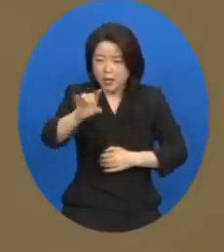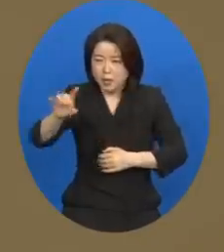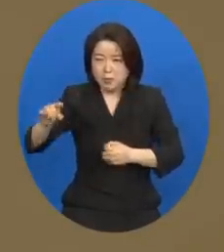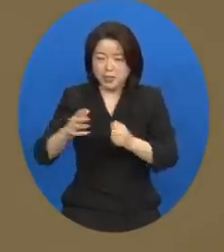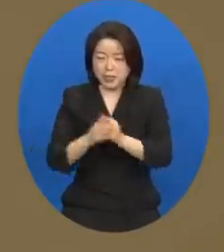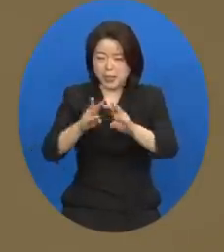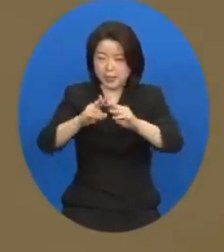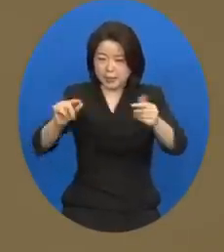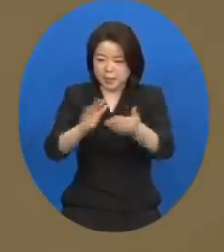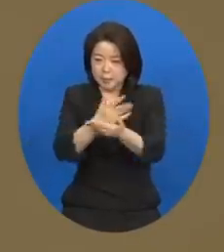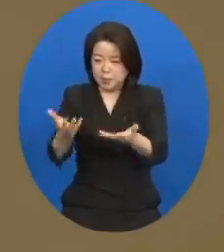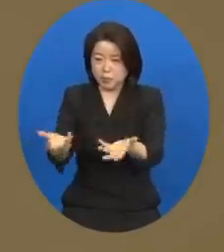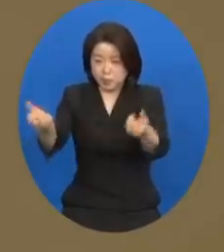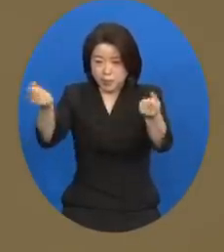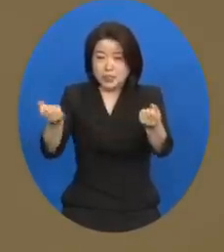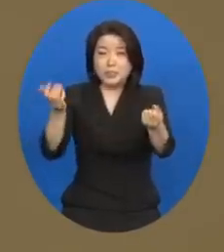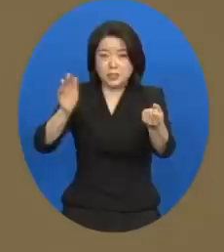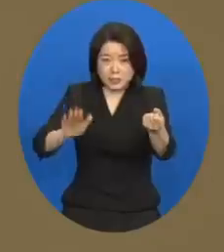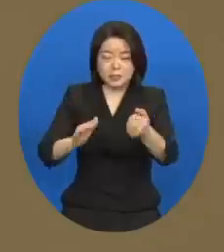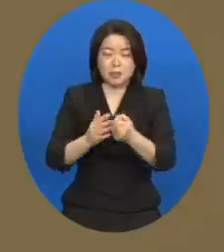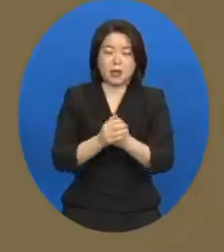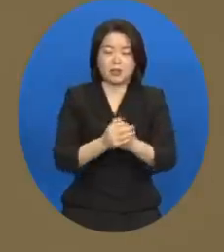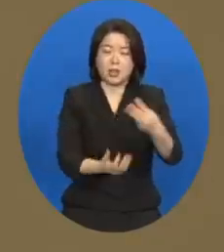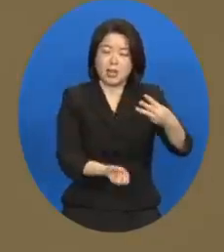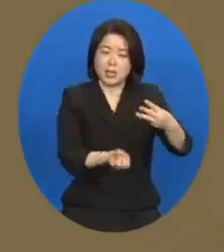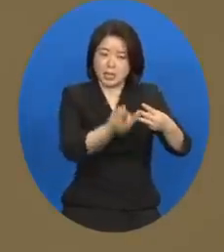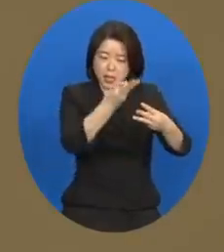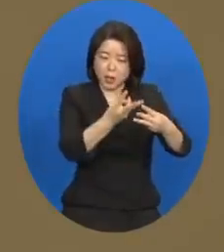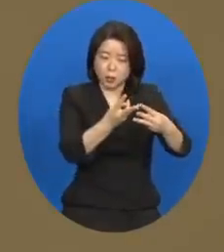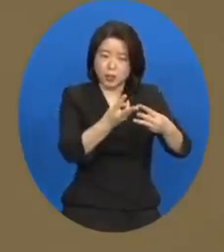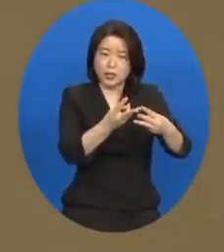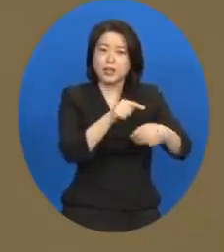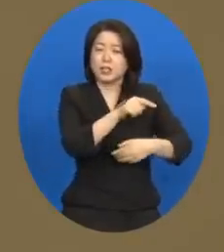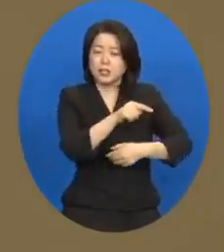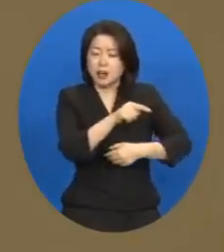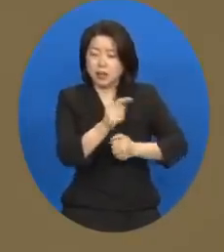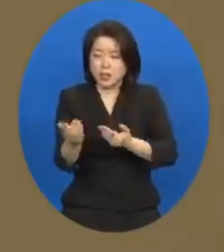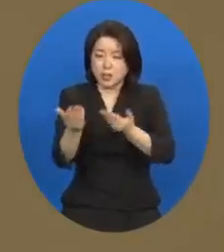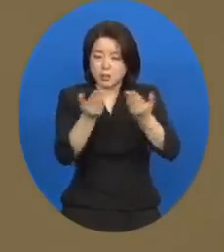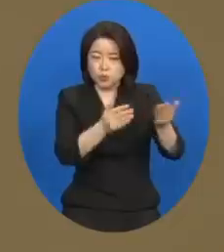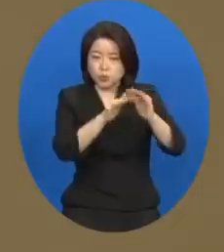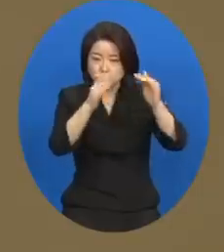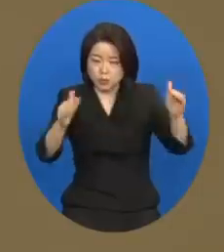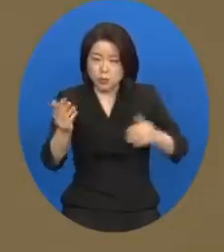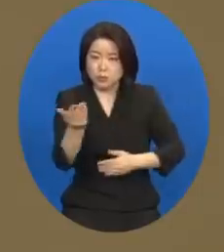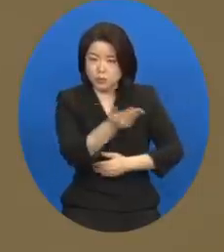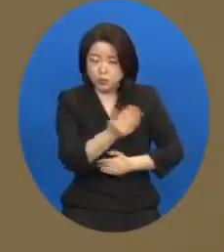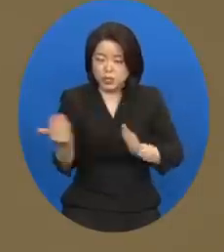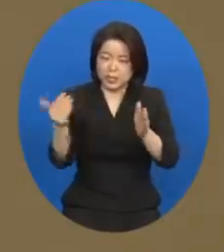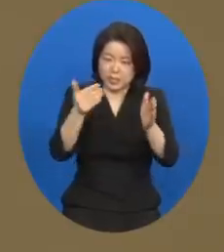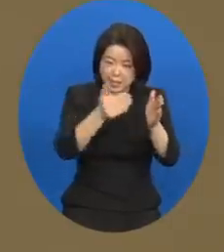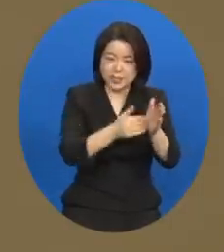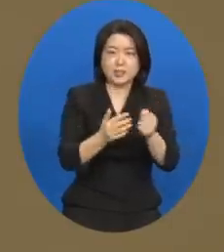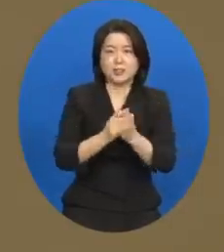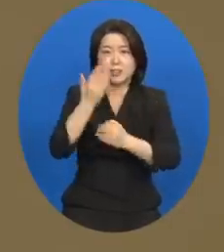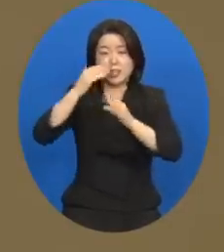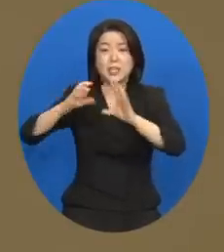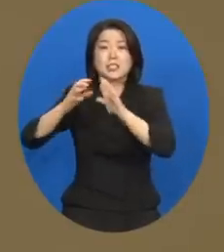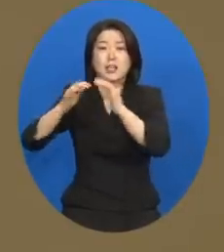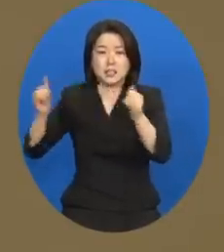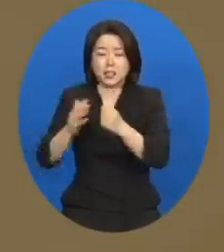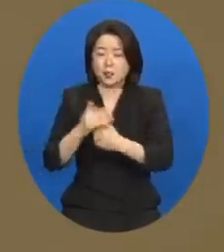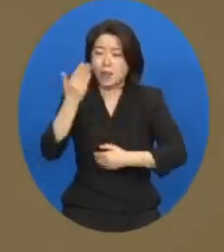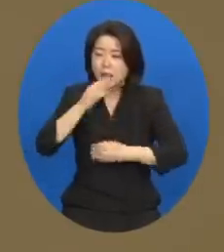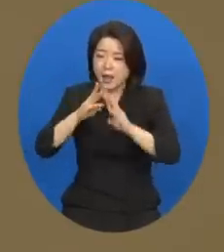다 배분받았지만 레위 지파가 살 성읍을 내어주기까지는 아직 이스라엘 백성들이